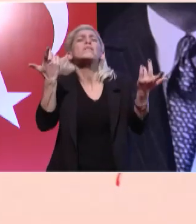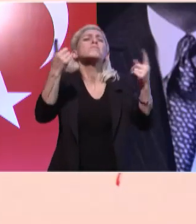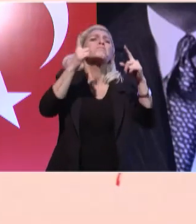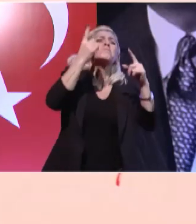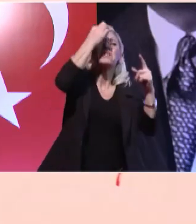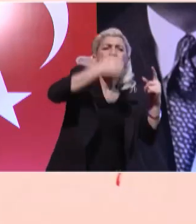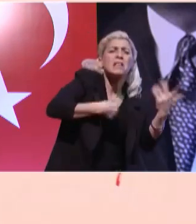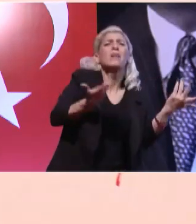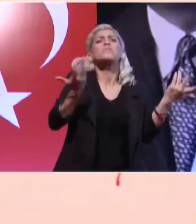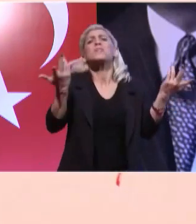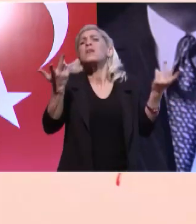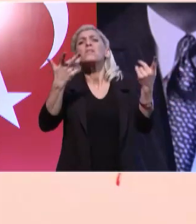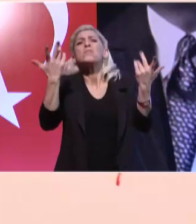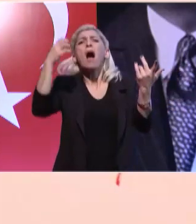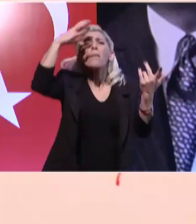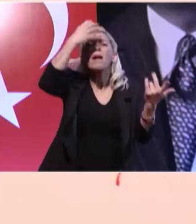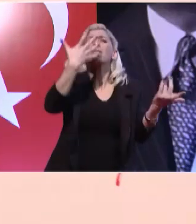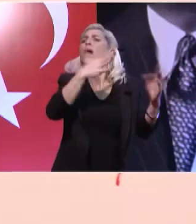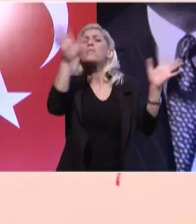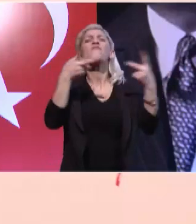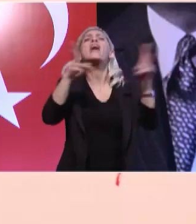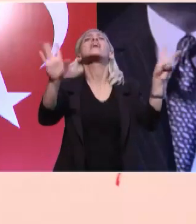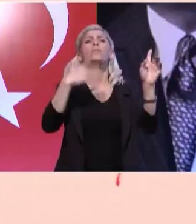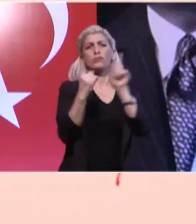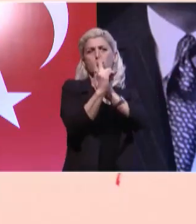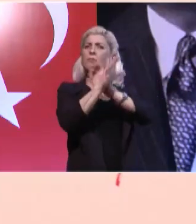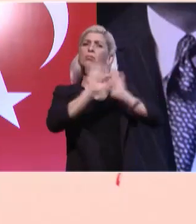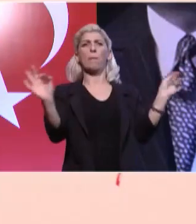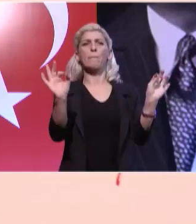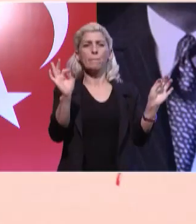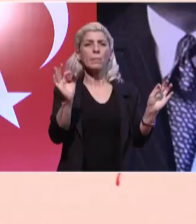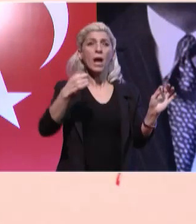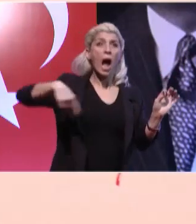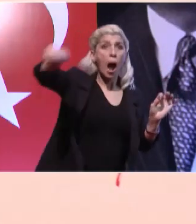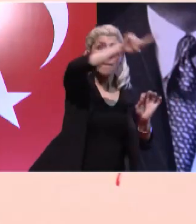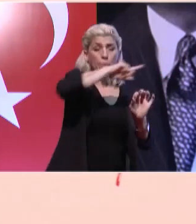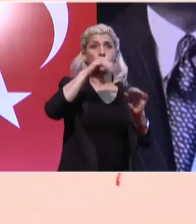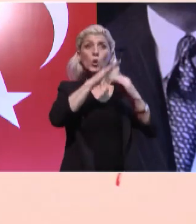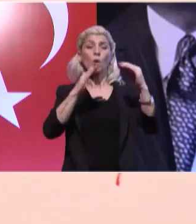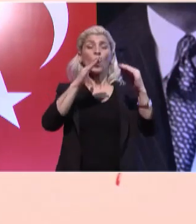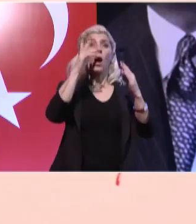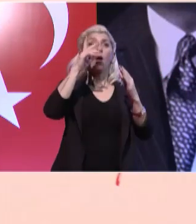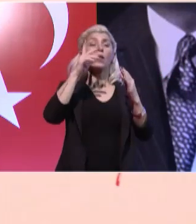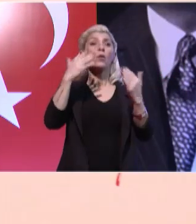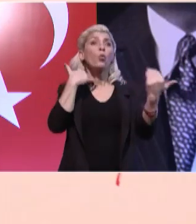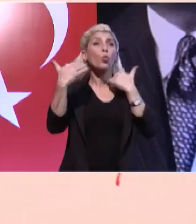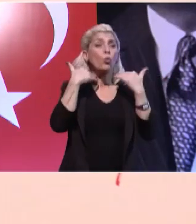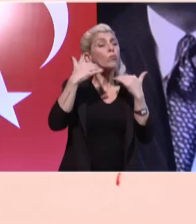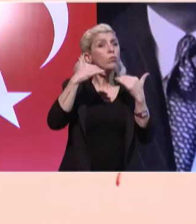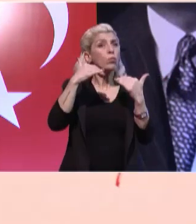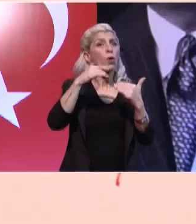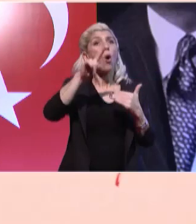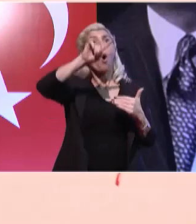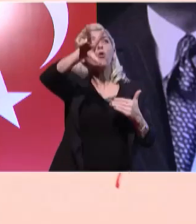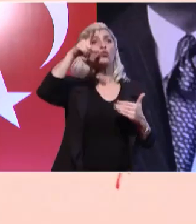Yüksek Seçim Kurulu'nun hukuka ve vicdana aykırı kararına rağmen bu ülkenin insanları